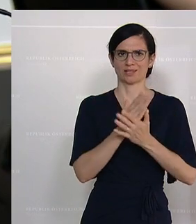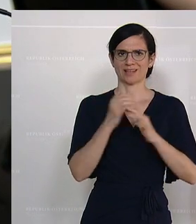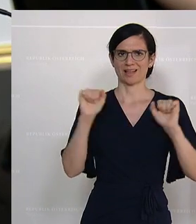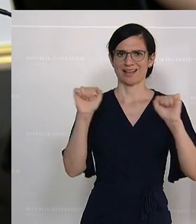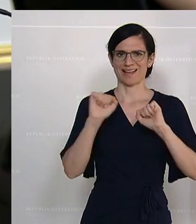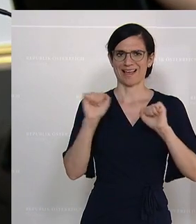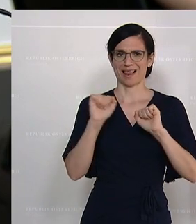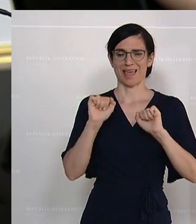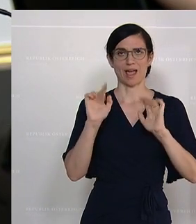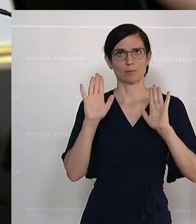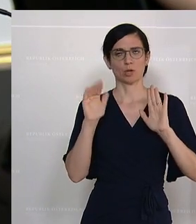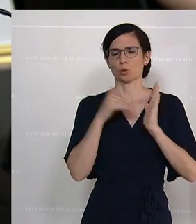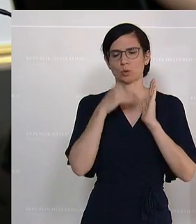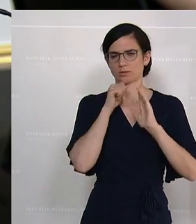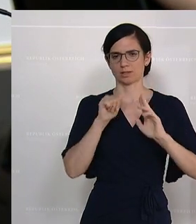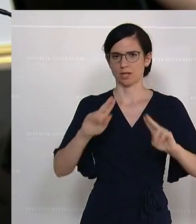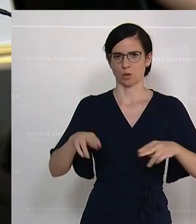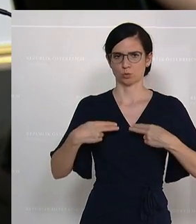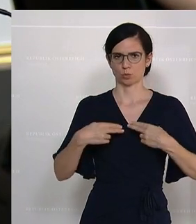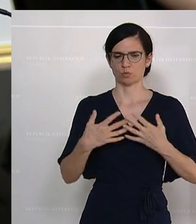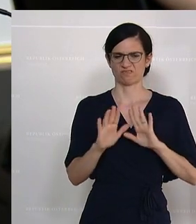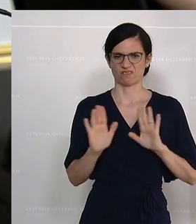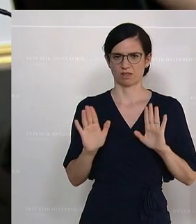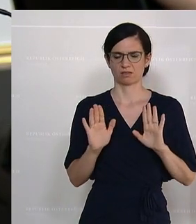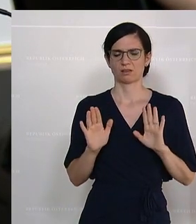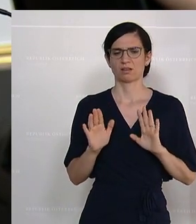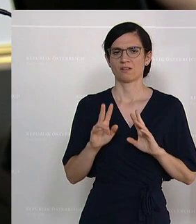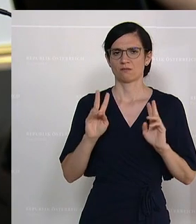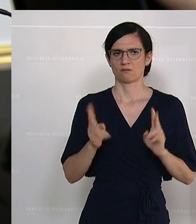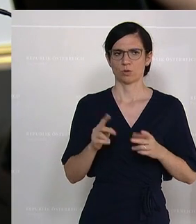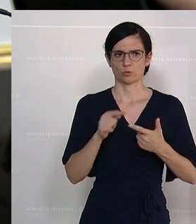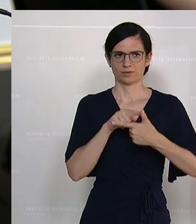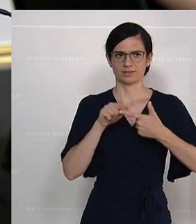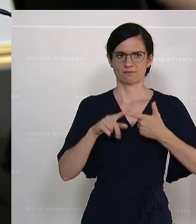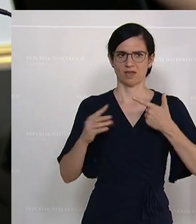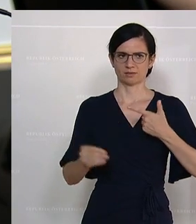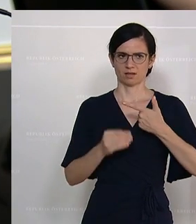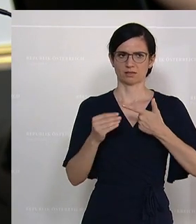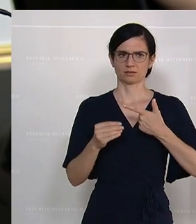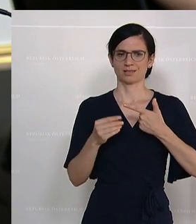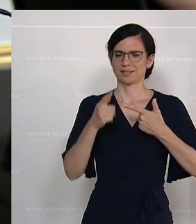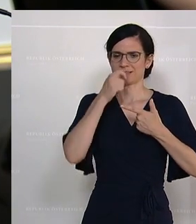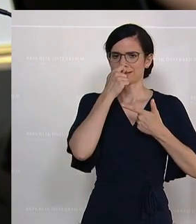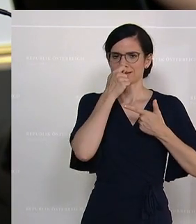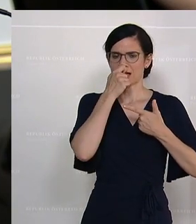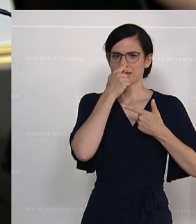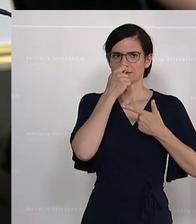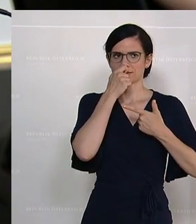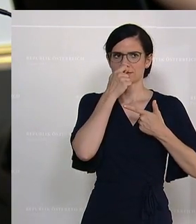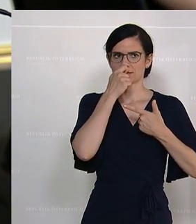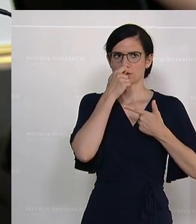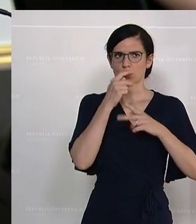vorerst nicht ausrufen warum ausschlaggebend sind dafür zwei gründe die gas flüsse nach